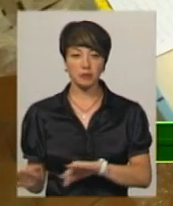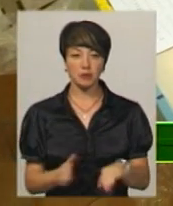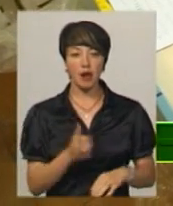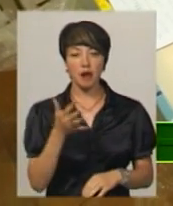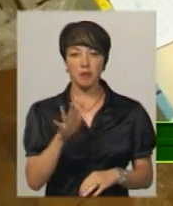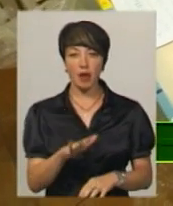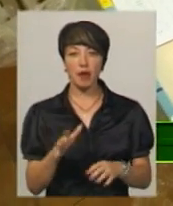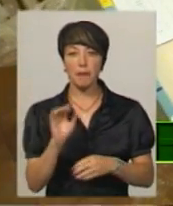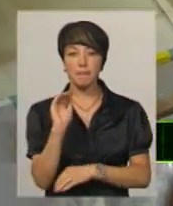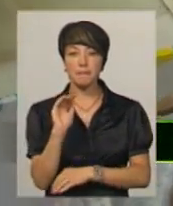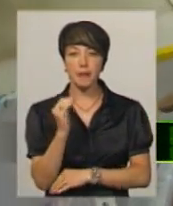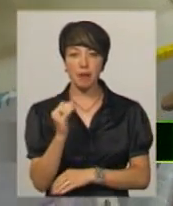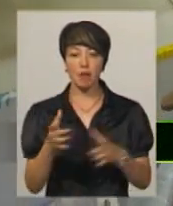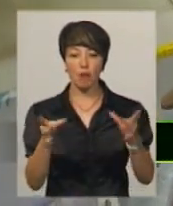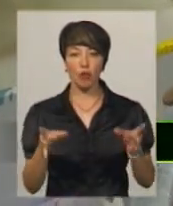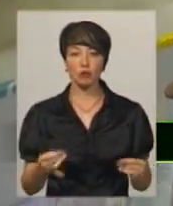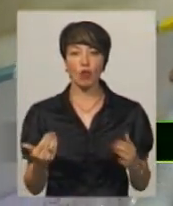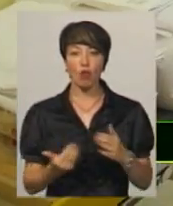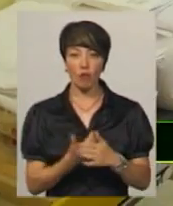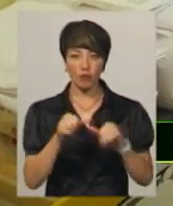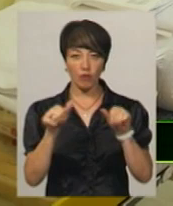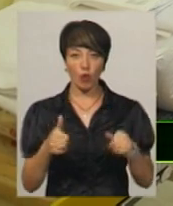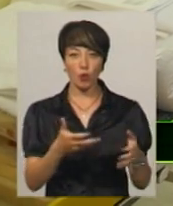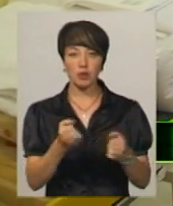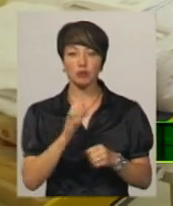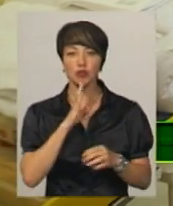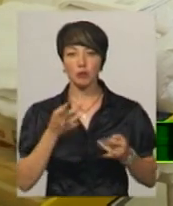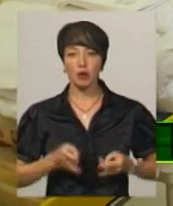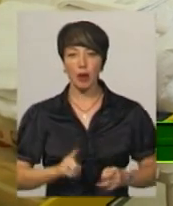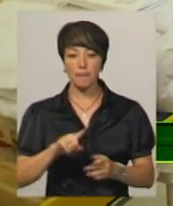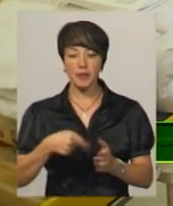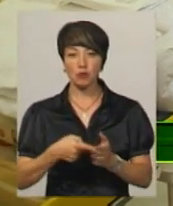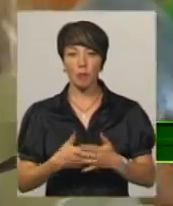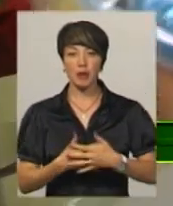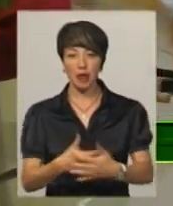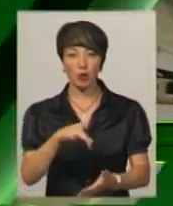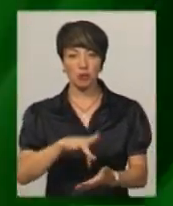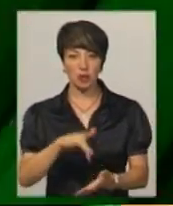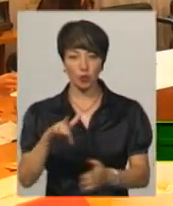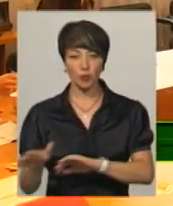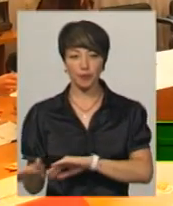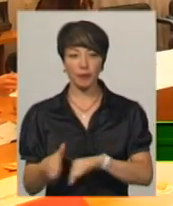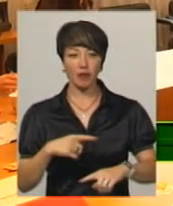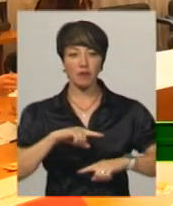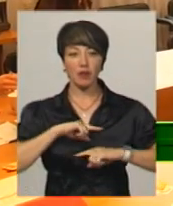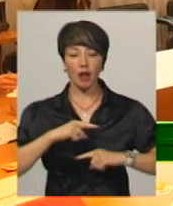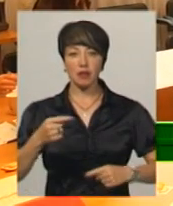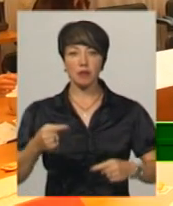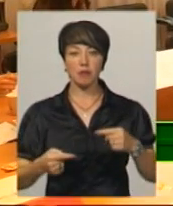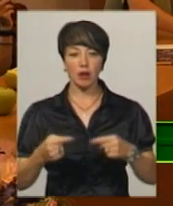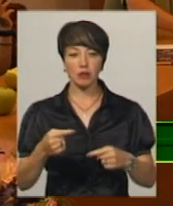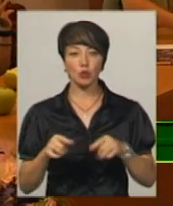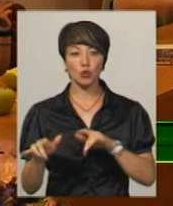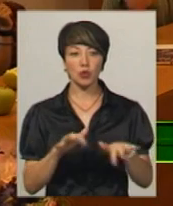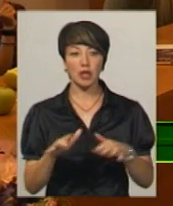5 бейбі-боксів оновленого зразка сьогодні отримали породілі Хмельницького міського перинатального центру. Фінал дебатного турніру «Дій